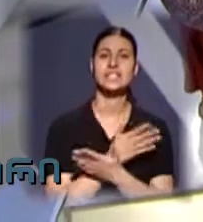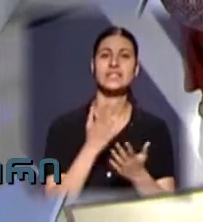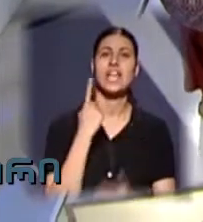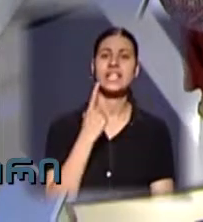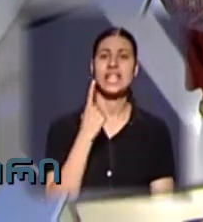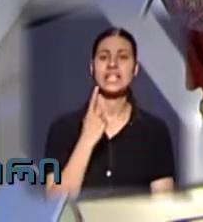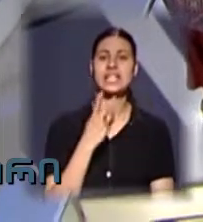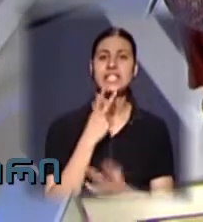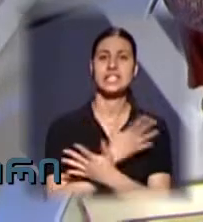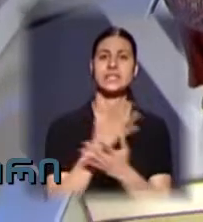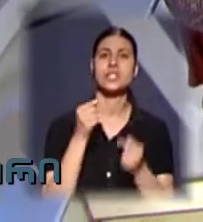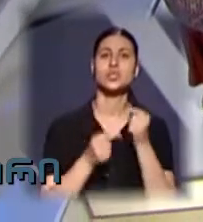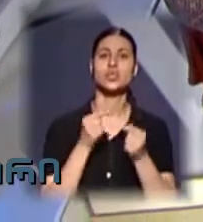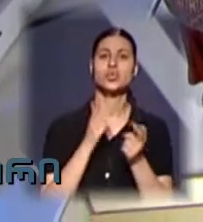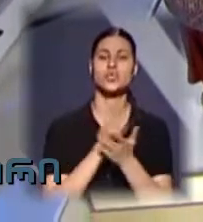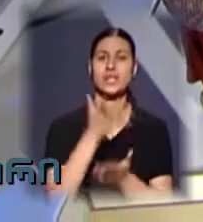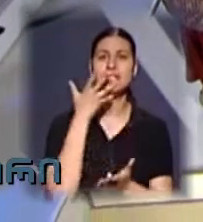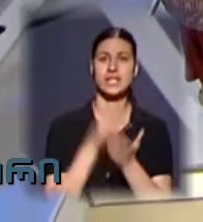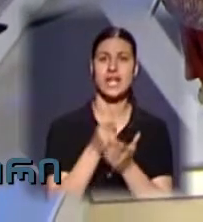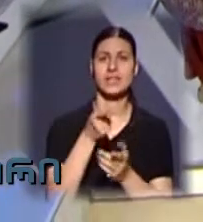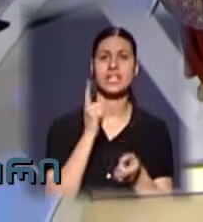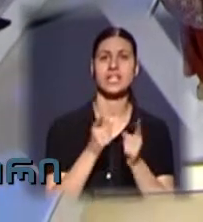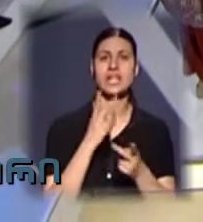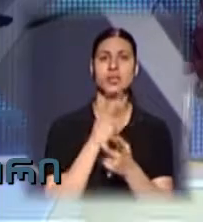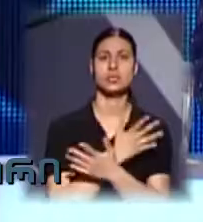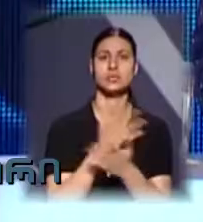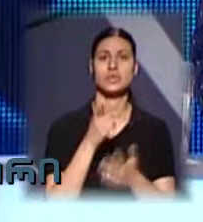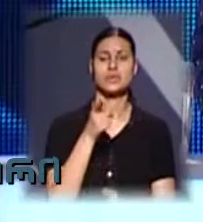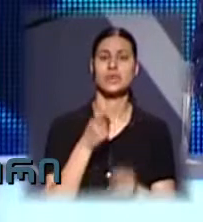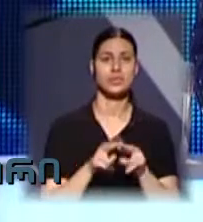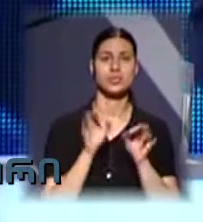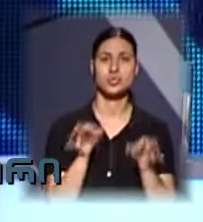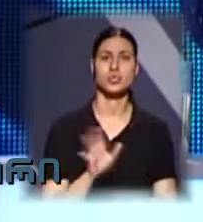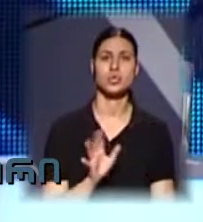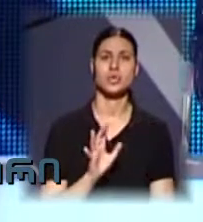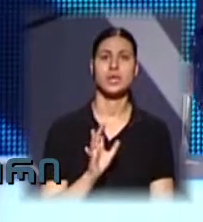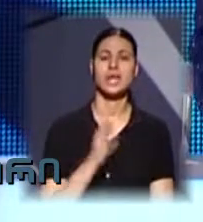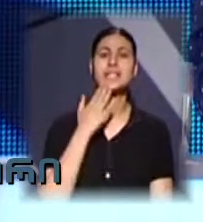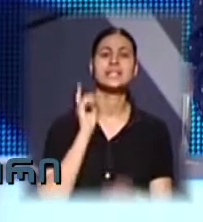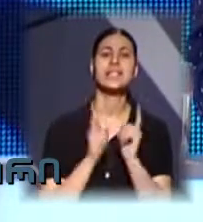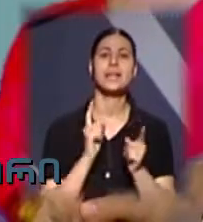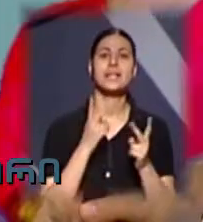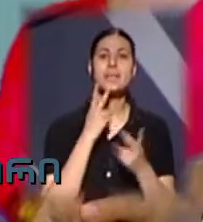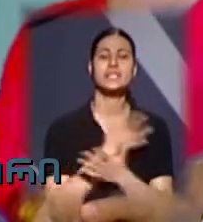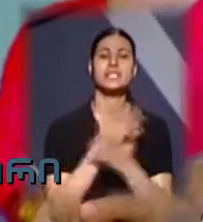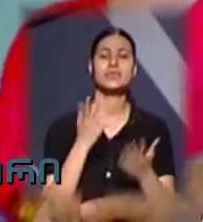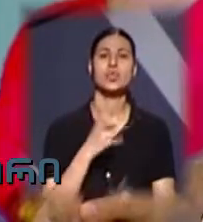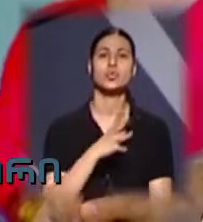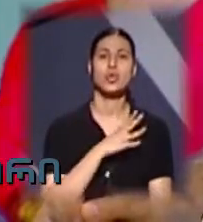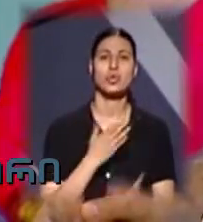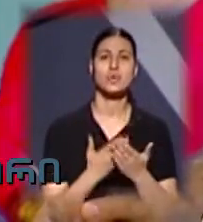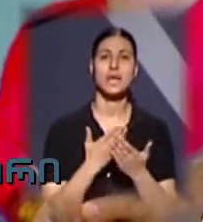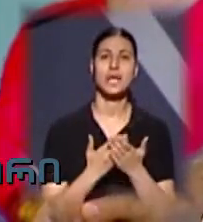ერთადერთი სივრცე დისკუსიისთვის არის თქვენი რეალური სივრცე რაც არ არის სწორი არ არის სწორი სამართლებრივი სივრცე უნდა იყოს აი